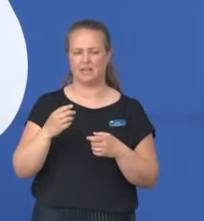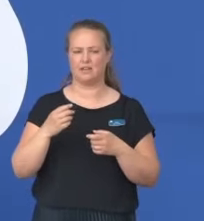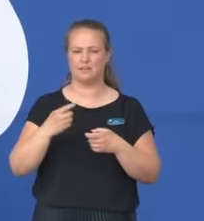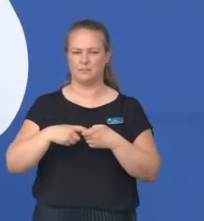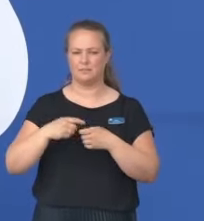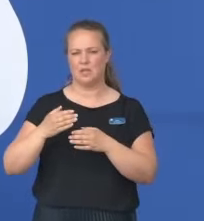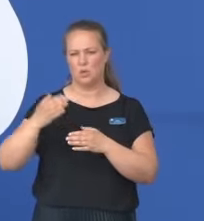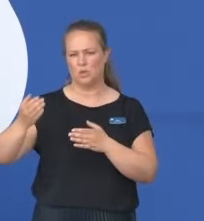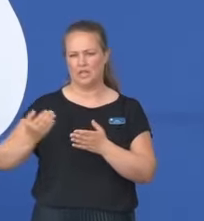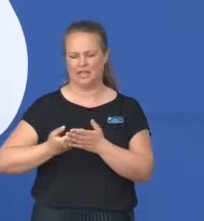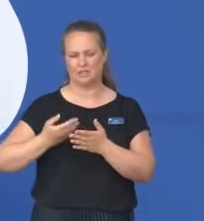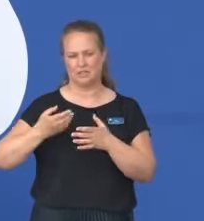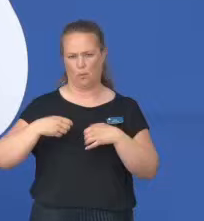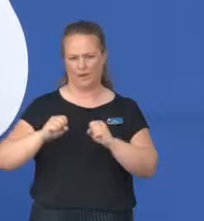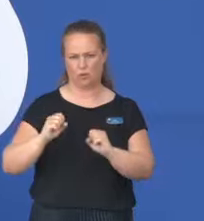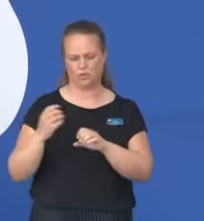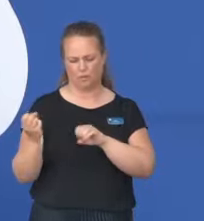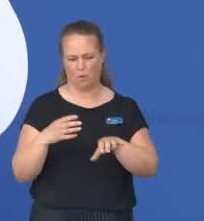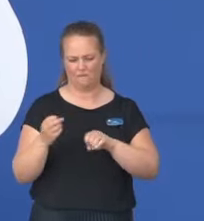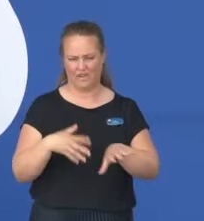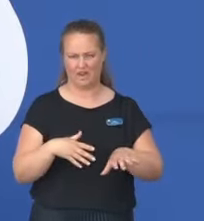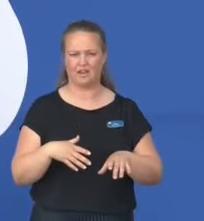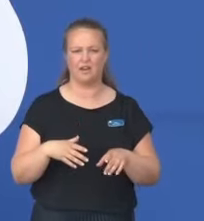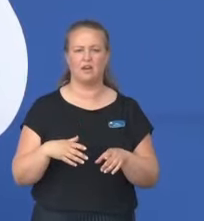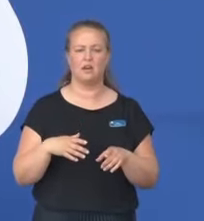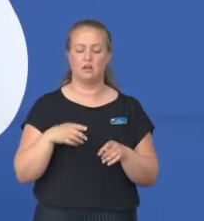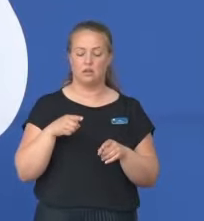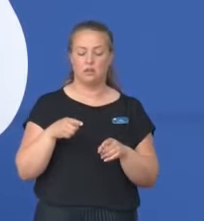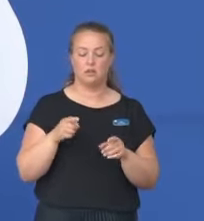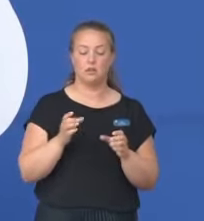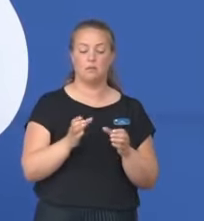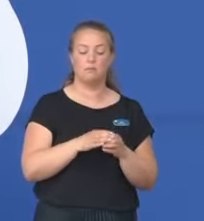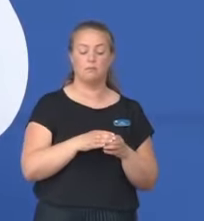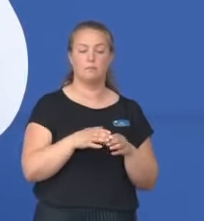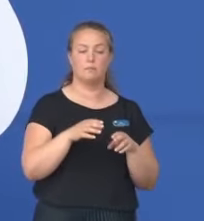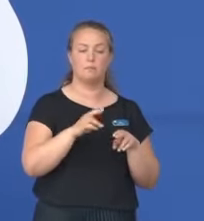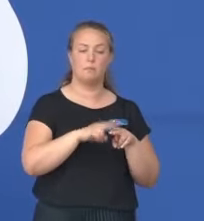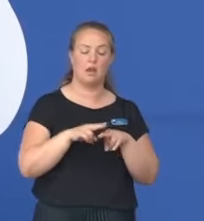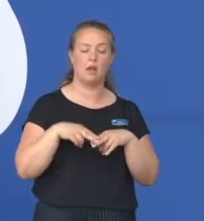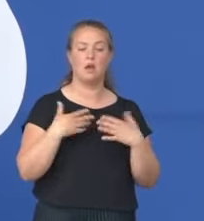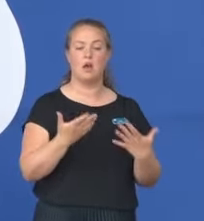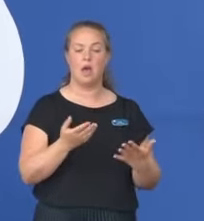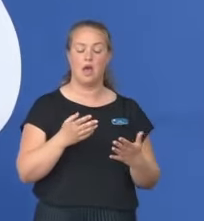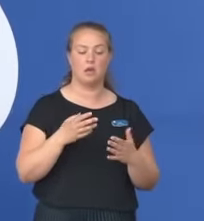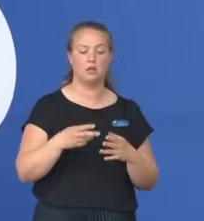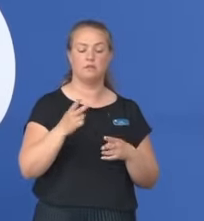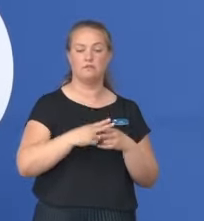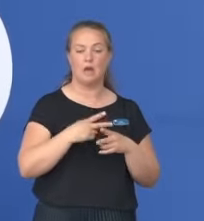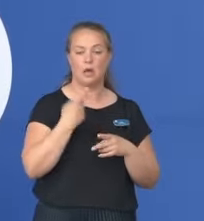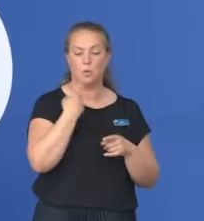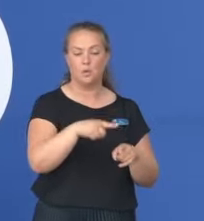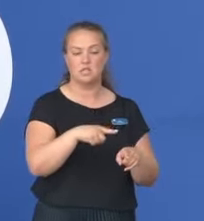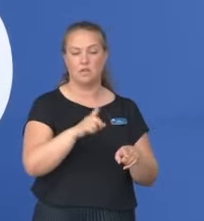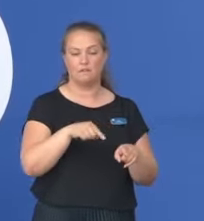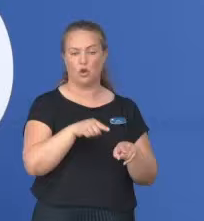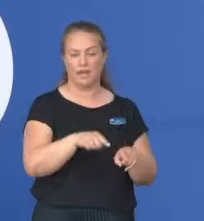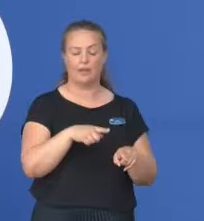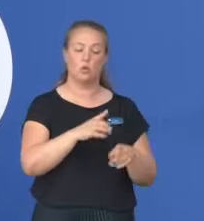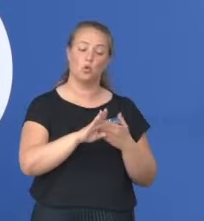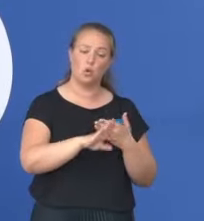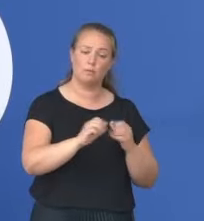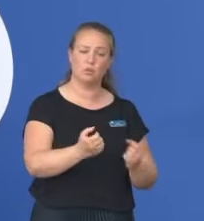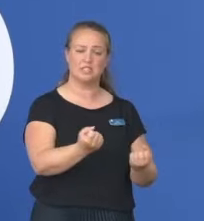här områdena också särskilt utsatta för påverkansoperationer och där måste det skyddet stärkas. Människor